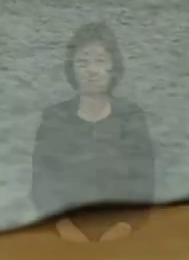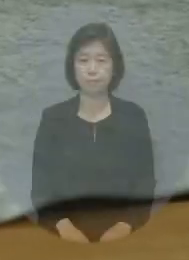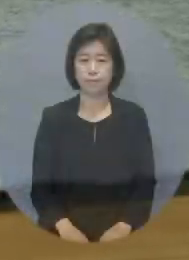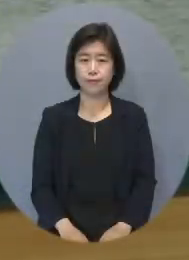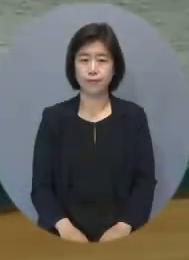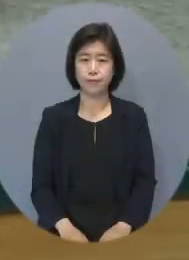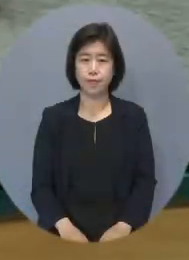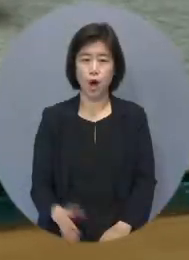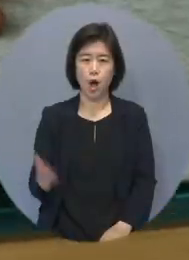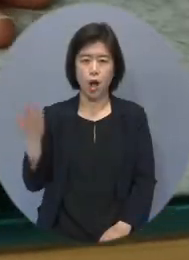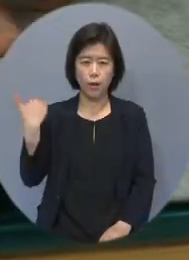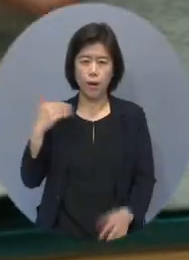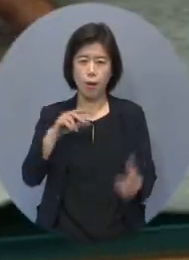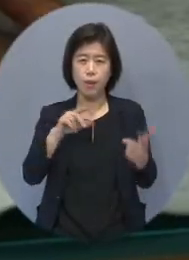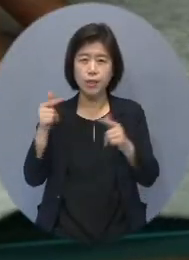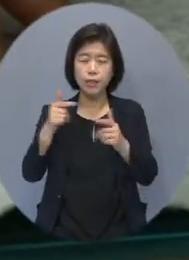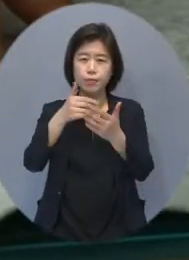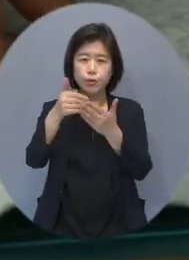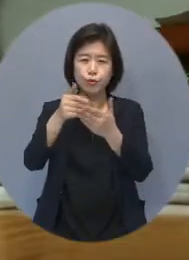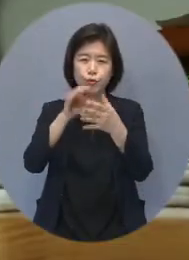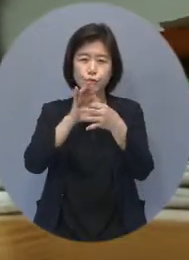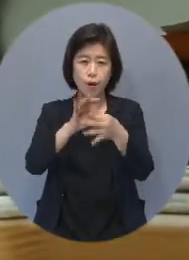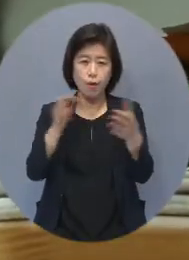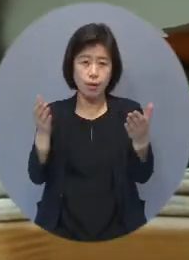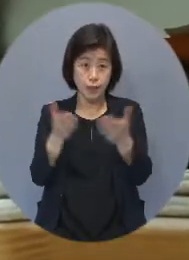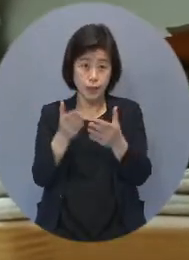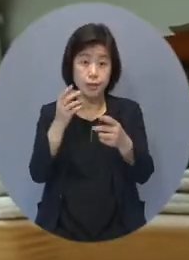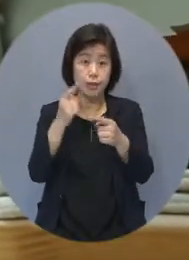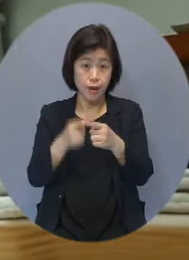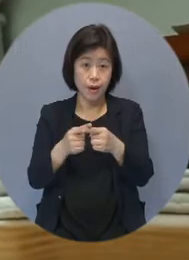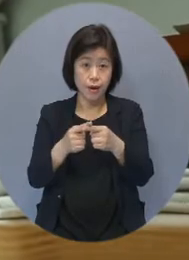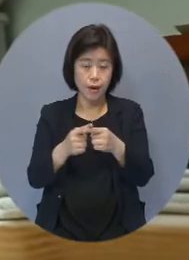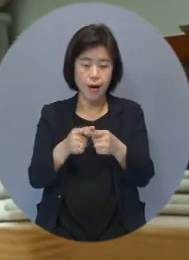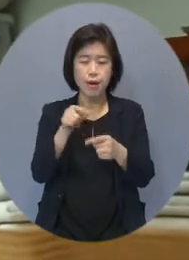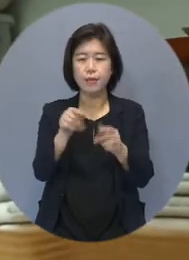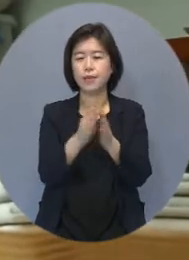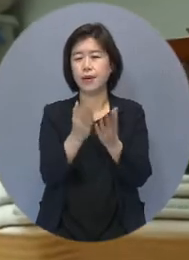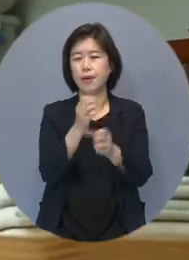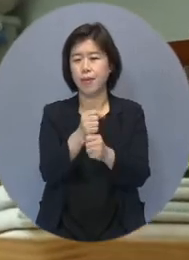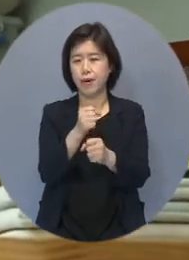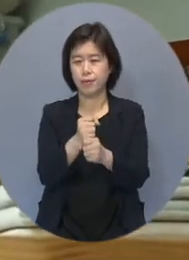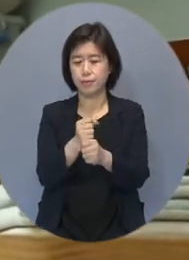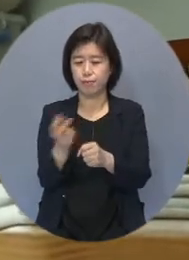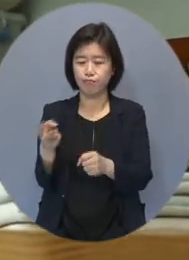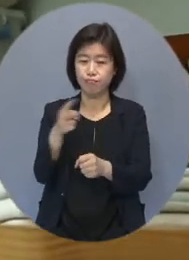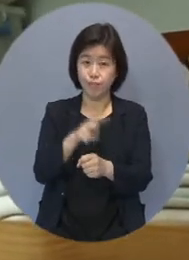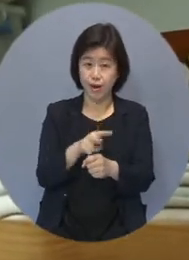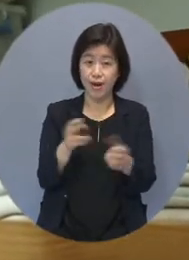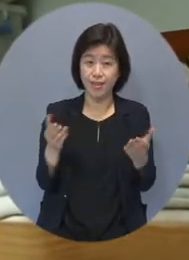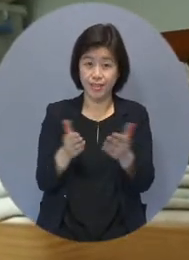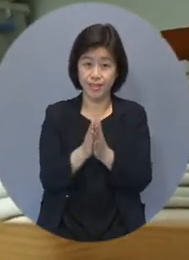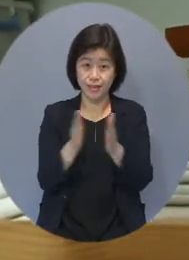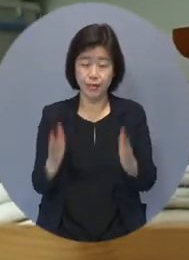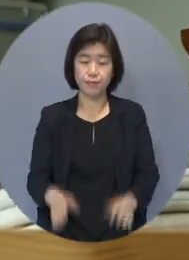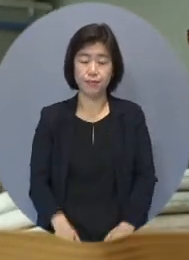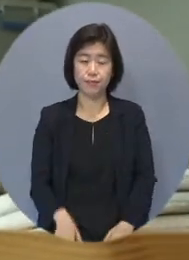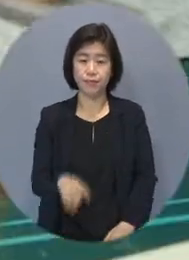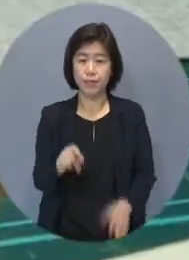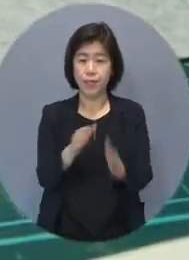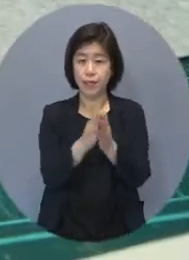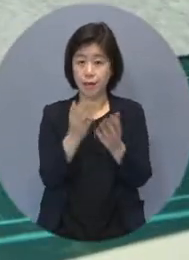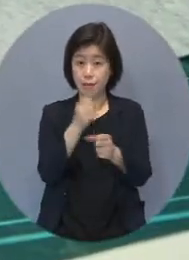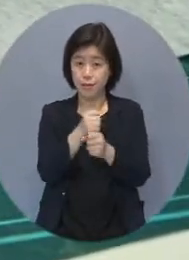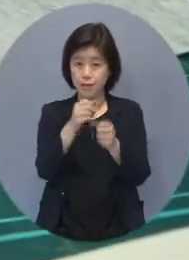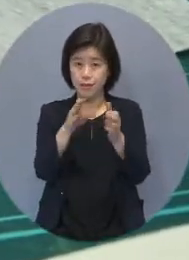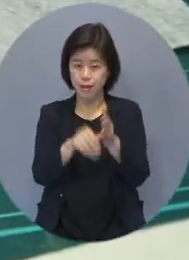설치 미술가로 활동하다 촉각 도서 제작에 길에 들어선 그녀. 촉각 책을 만드는 과정에서도